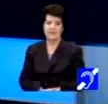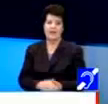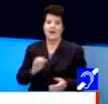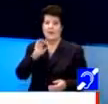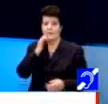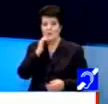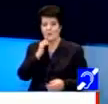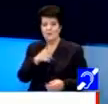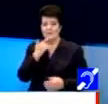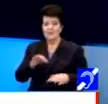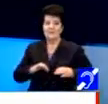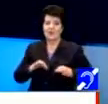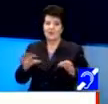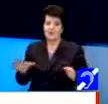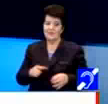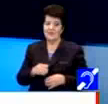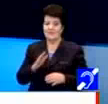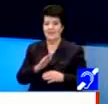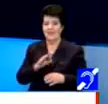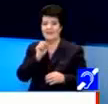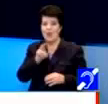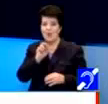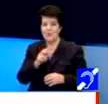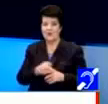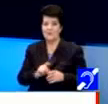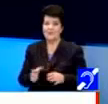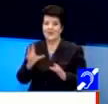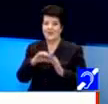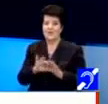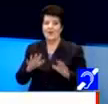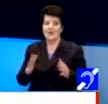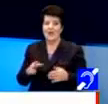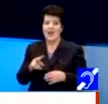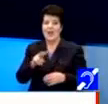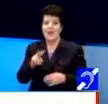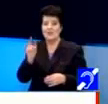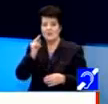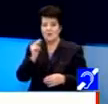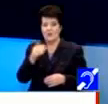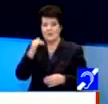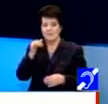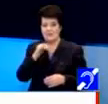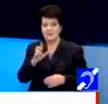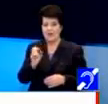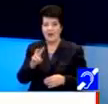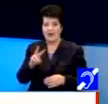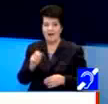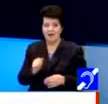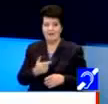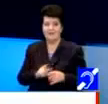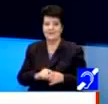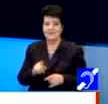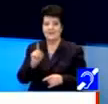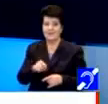Bunicii de nota 10 sărbătoriți de nepoței, totul în cadrul unui eveniment inedit organizat la Liceul Lucian Blaga din Bălți. Elevii alături de vârstnici